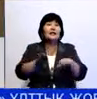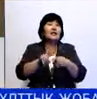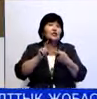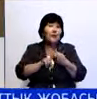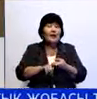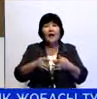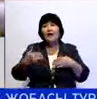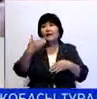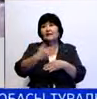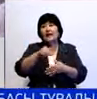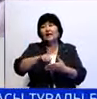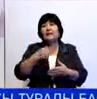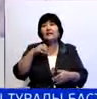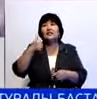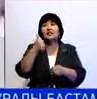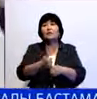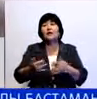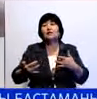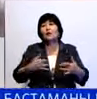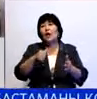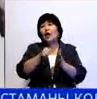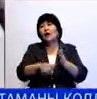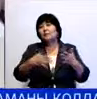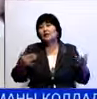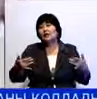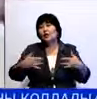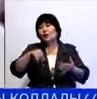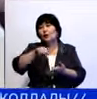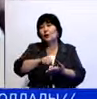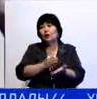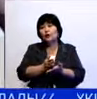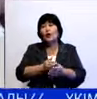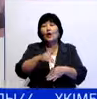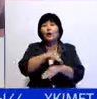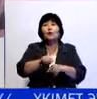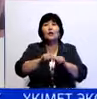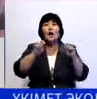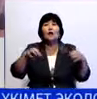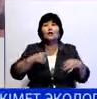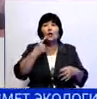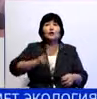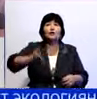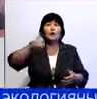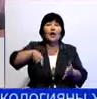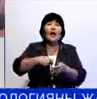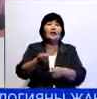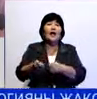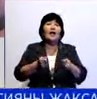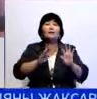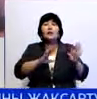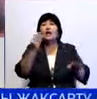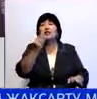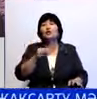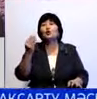байланысты. Сахна саңлағы сырдың басты өнер ордасында 60-тан астам рөлді сомдаған. Көшенің ашылу салтанатында сөз алған қала әкімінің орынбасары